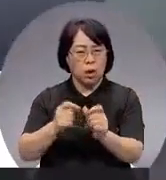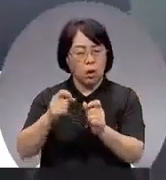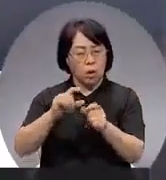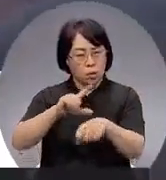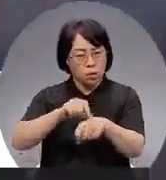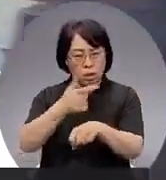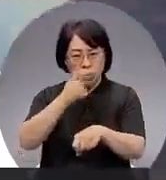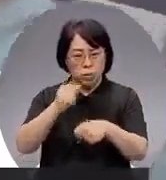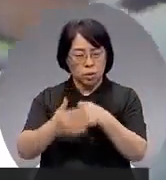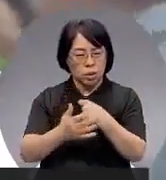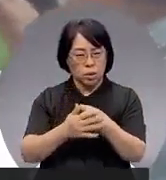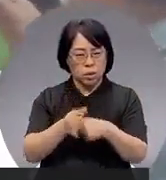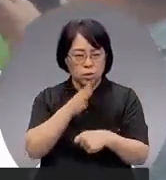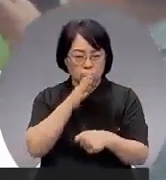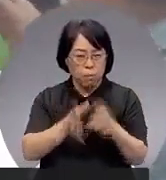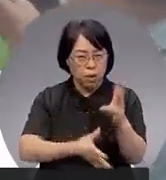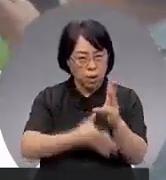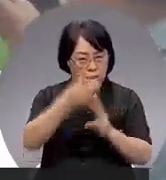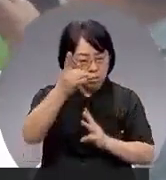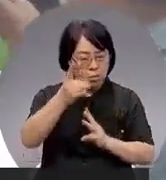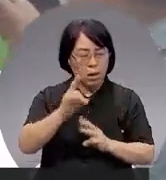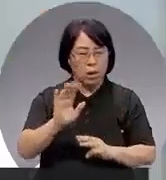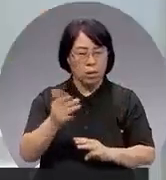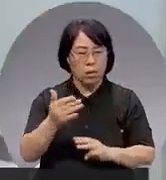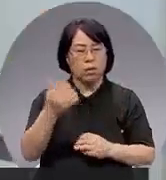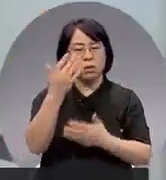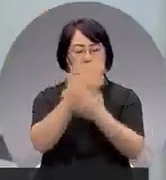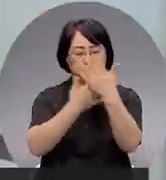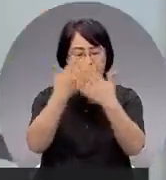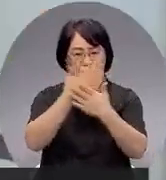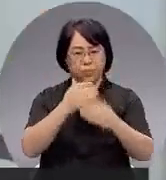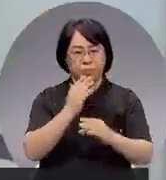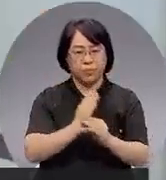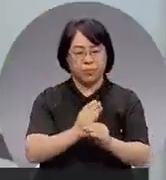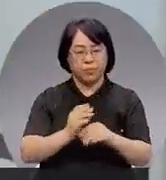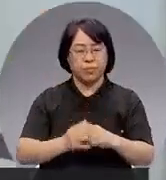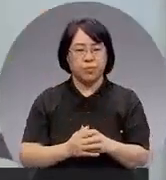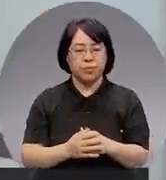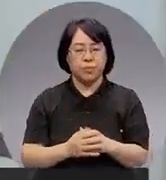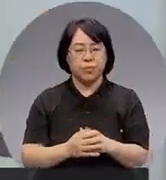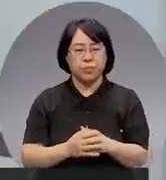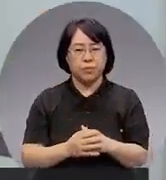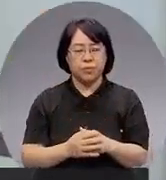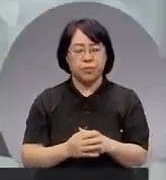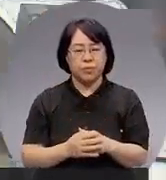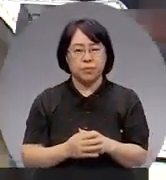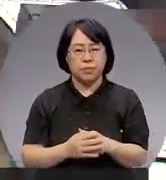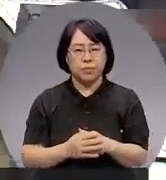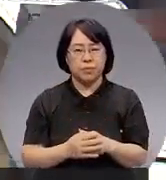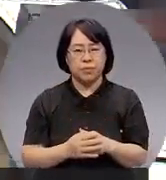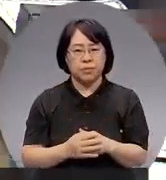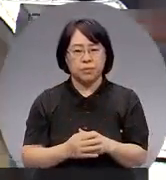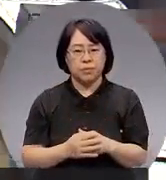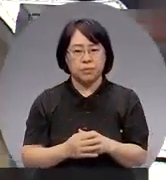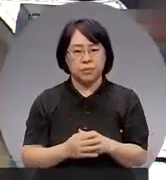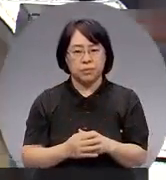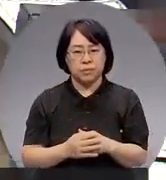촉박해 과연 3자 단일화가 성사될지는 불투명합니다. 김영일 기자입니다.